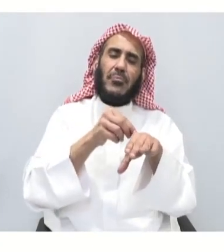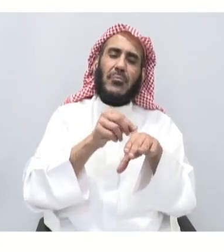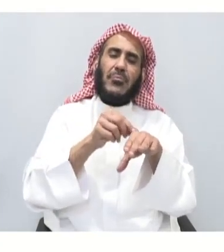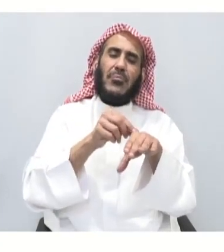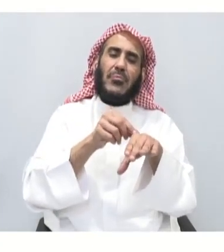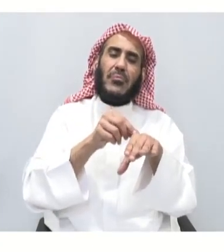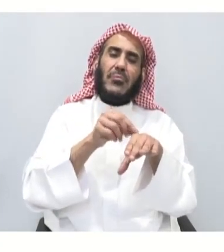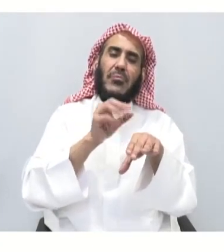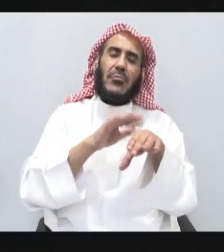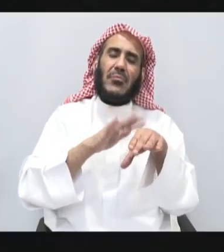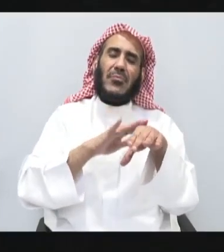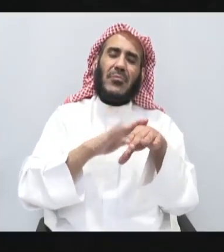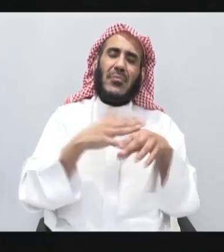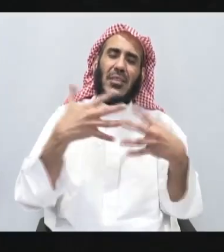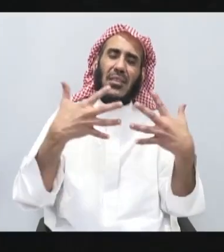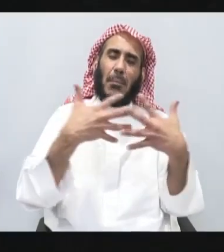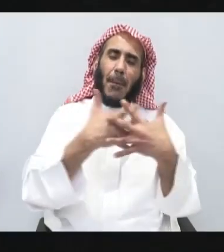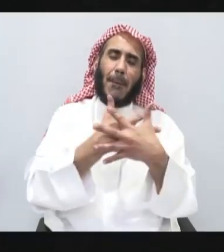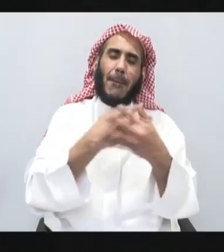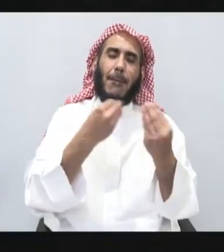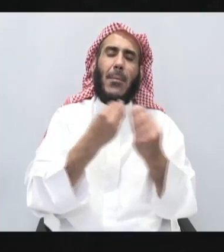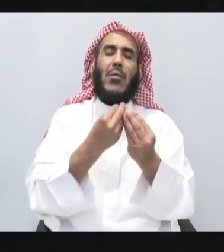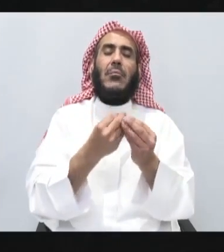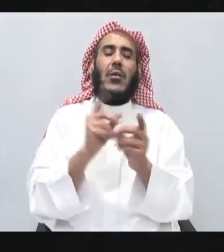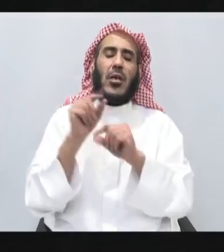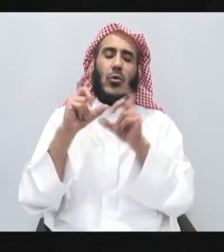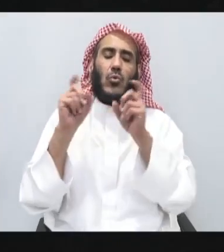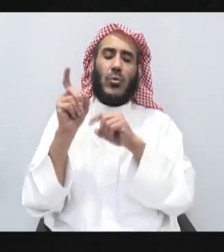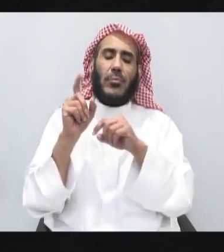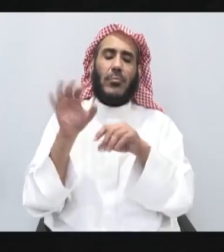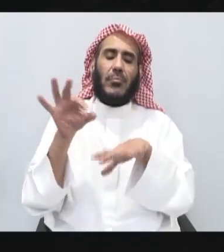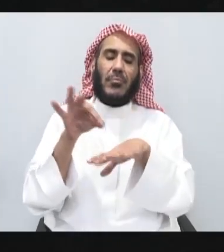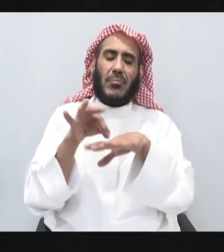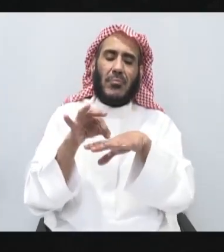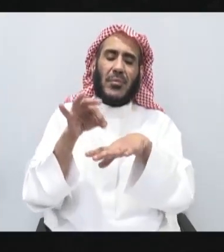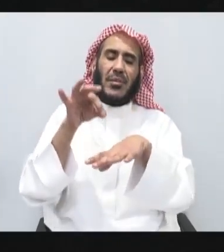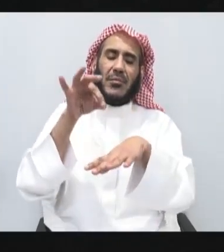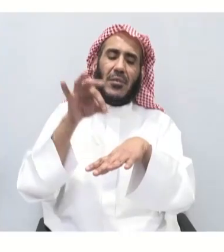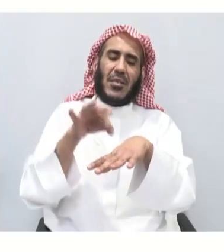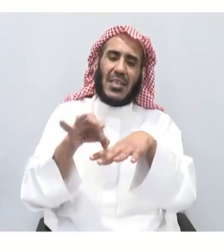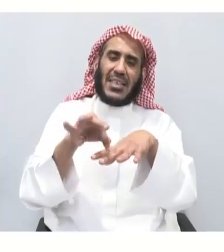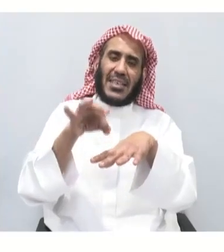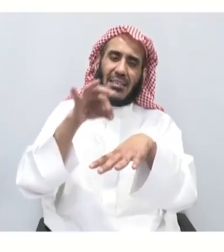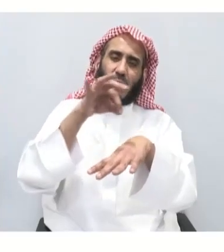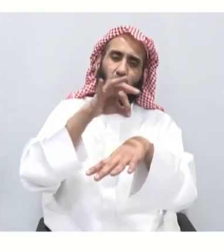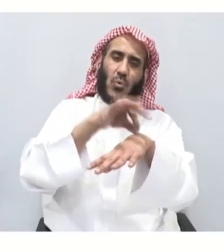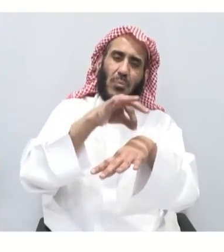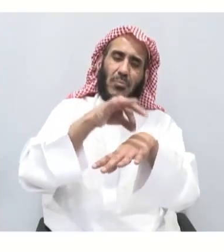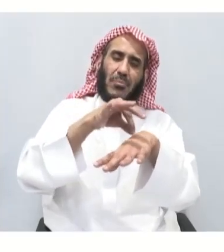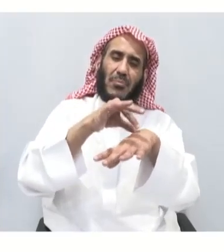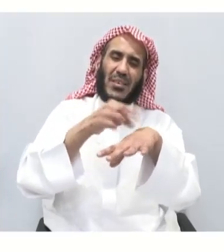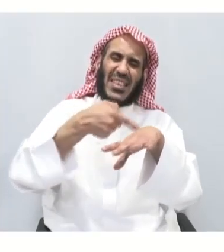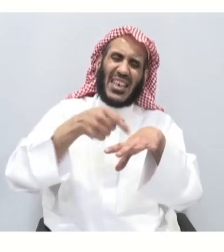وبالتالي تبدا تندمج مع بعضها البعض كهذه الصوره ياخذون قطعه من الجلد وتوضع في